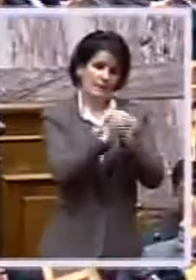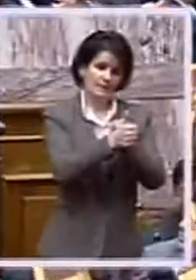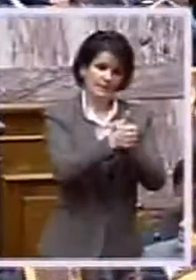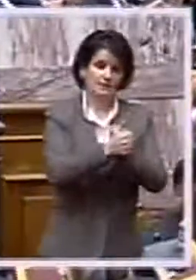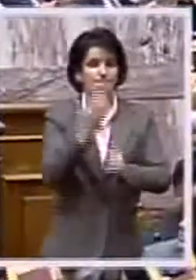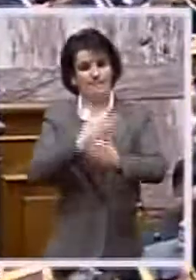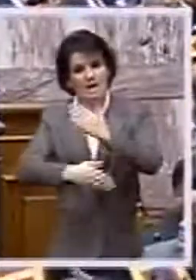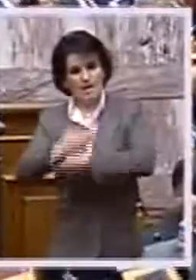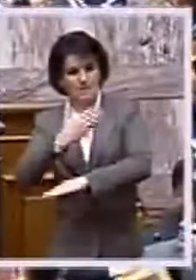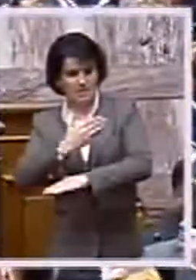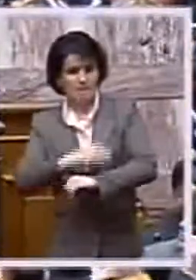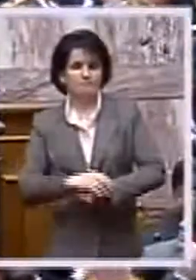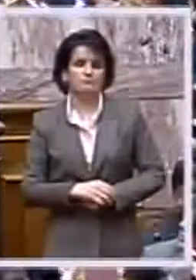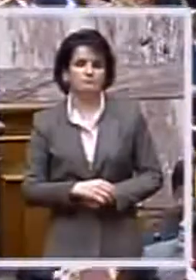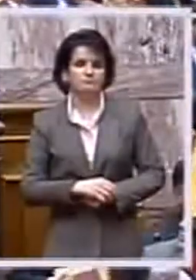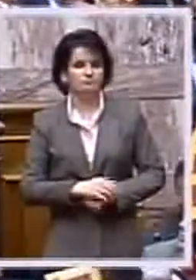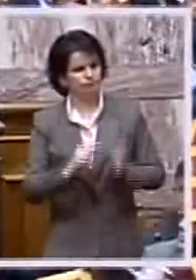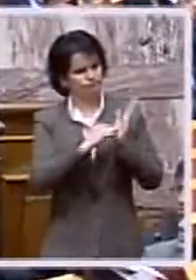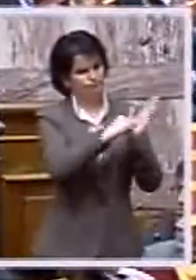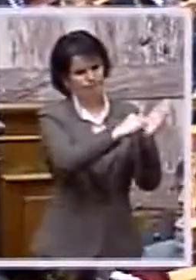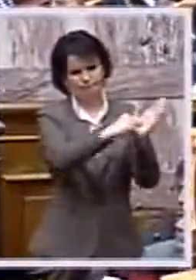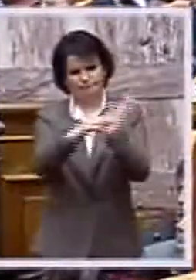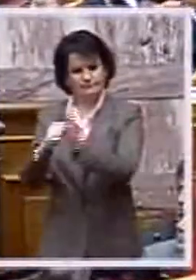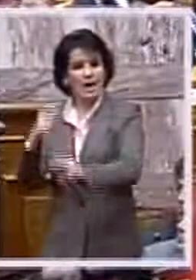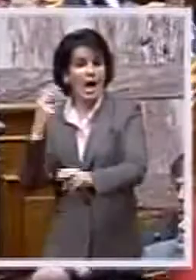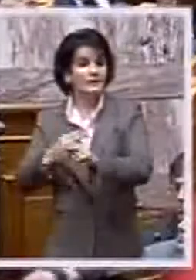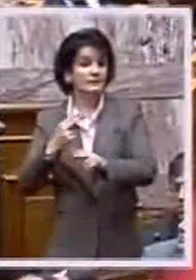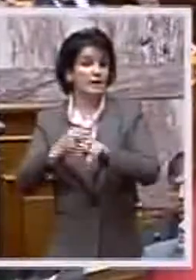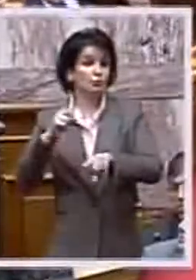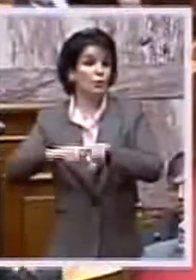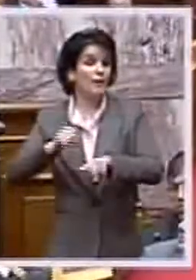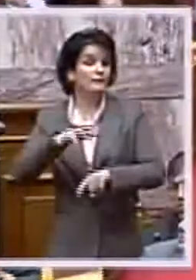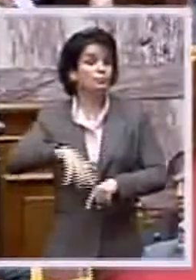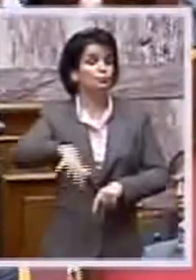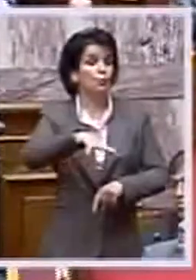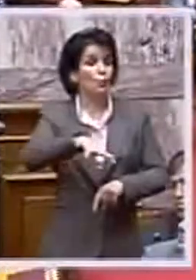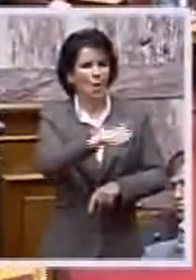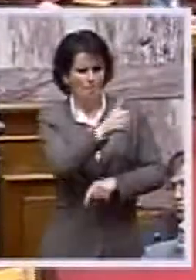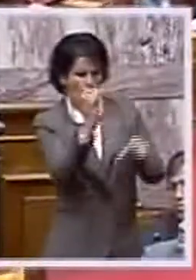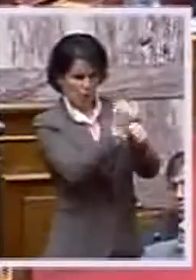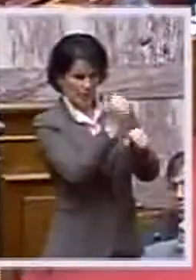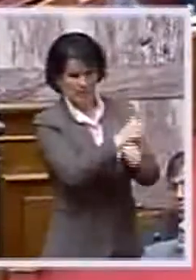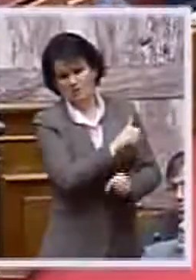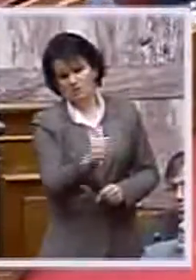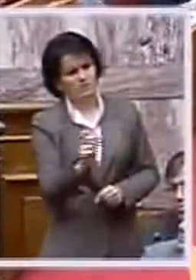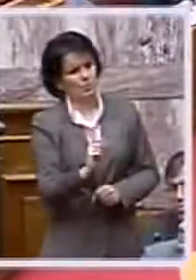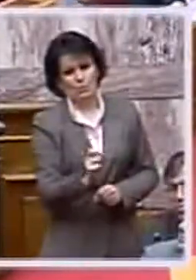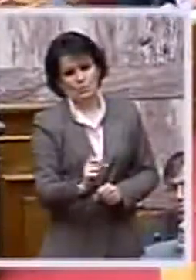με αναπηρία που ανέδειξαν την αξία του αθλητισμού όχι μόνο με τις νίκες τους,